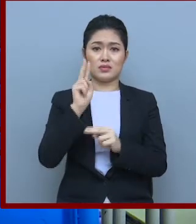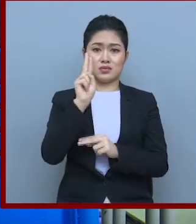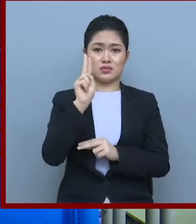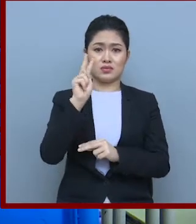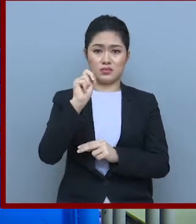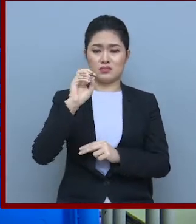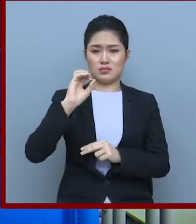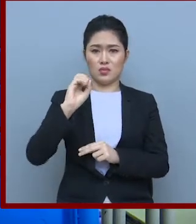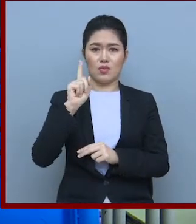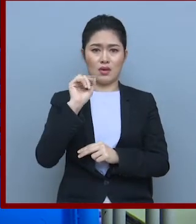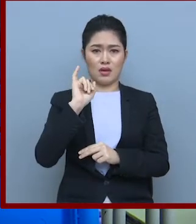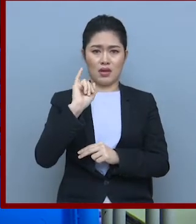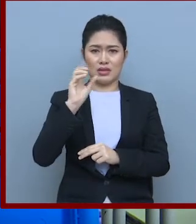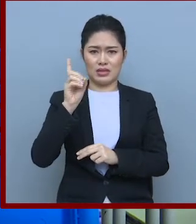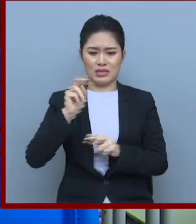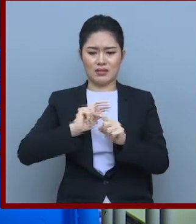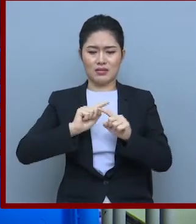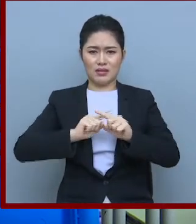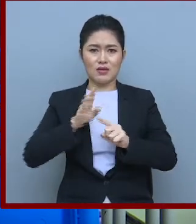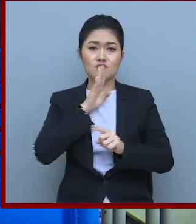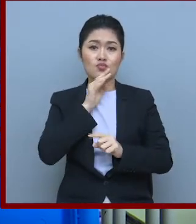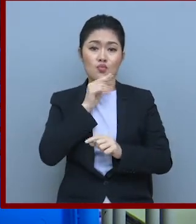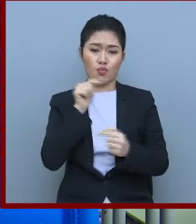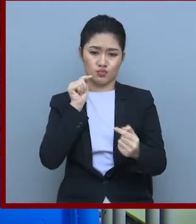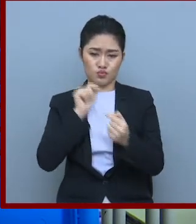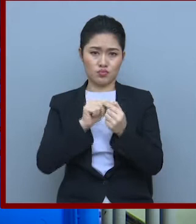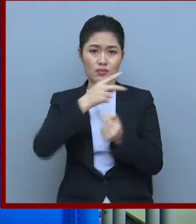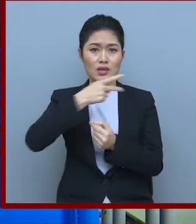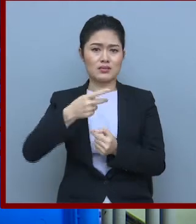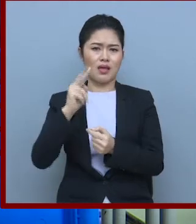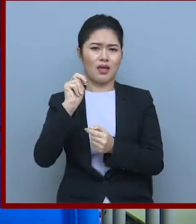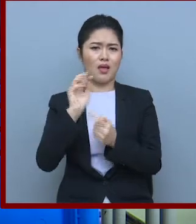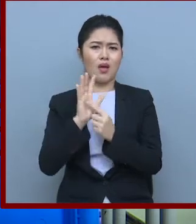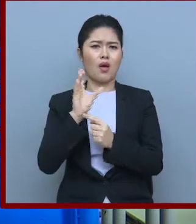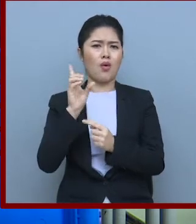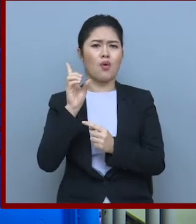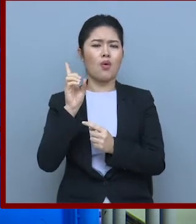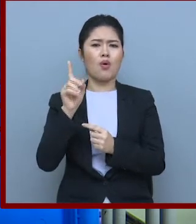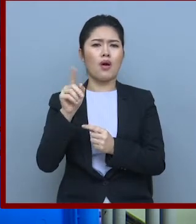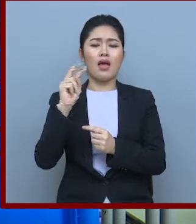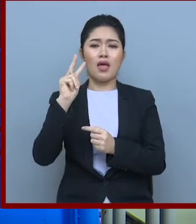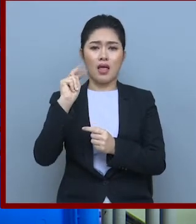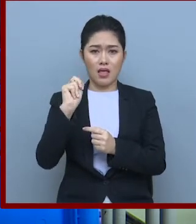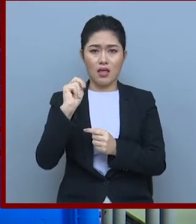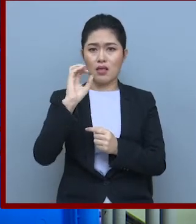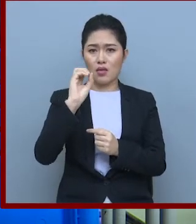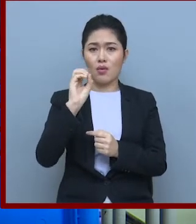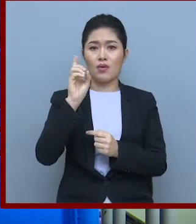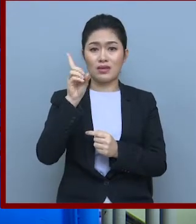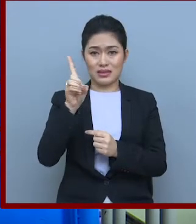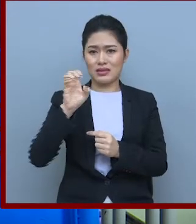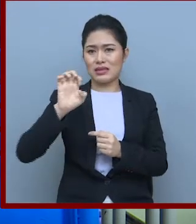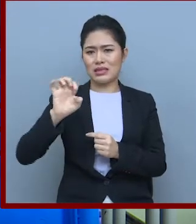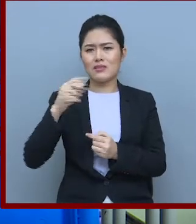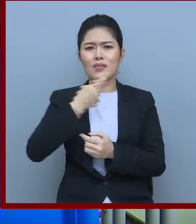ครับแต่ถ้าเราใช้กับภาษาลัวของมันโดยตรงเนี่ยมันไม่ต้องอัพโหลดครับมันเป็นเฟิร์มแวร์ของลัวที่อยู่